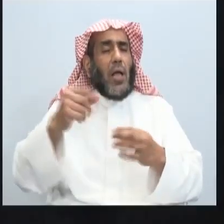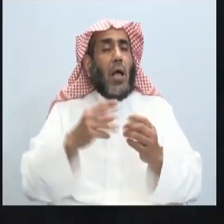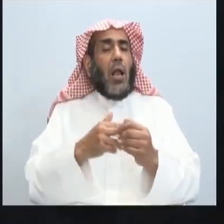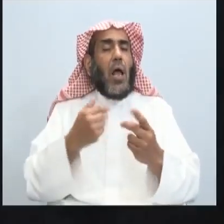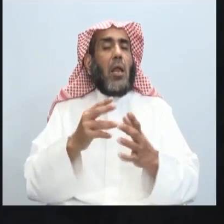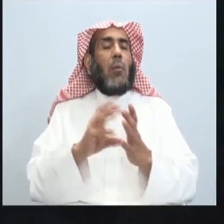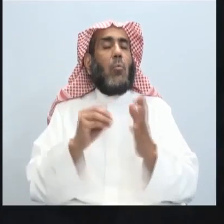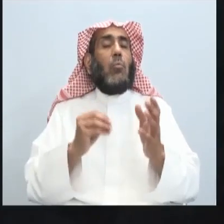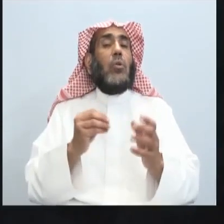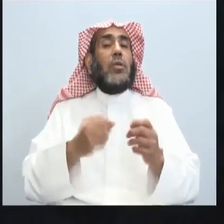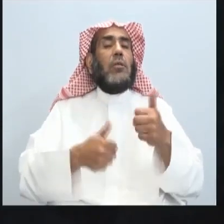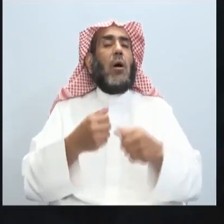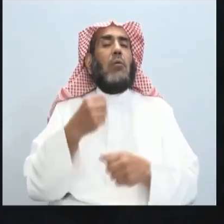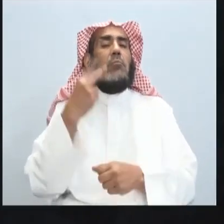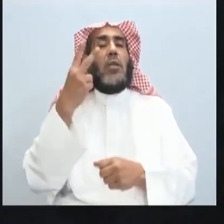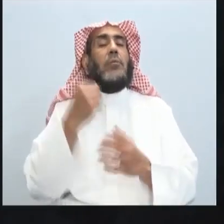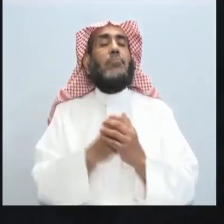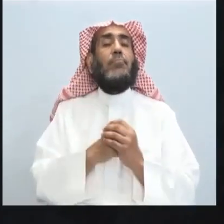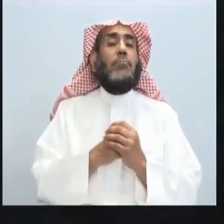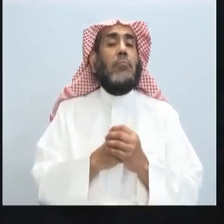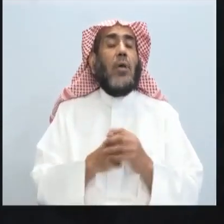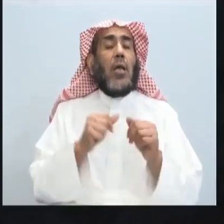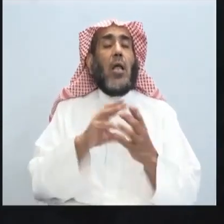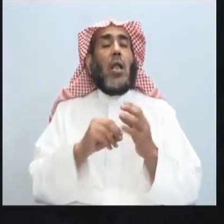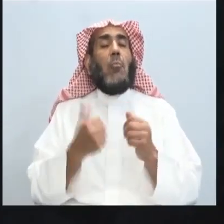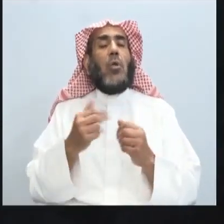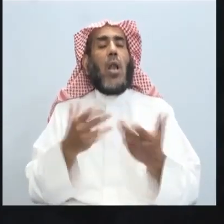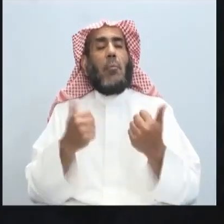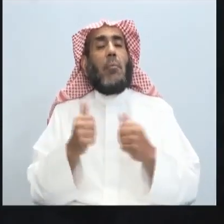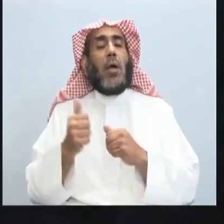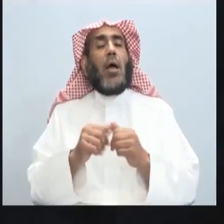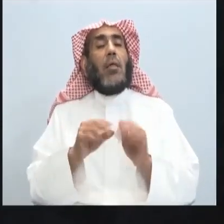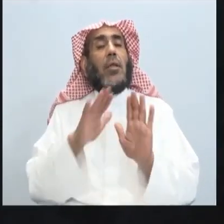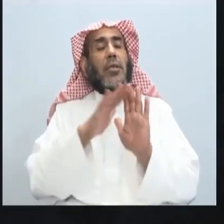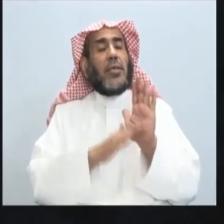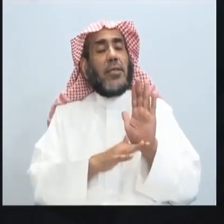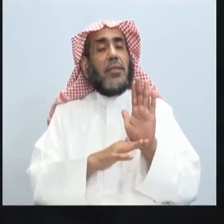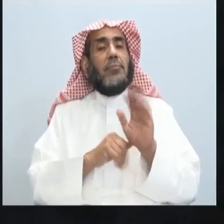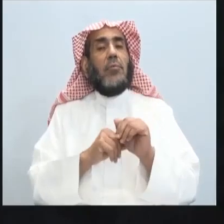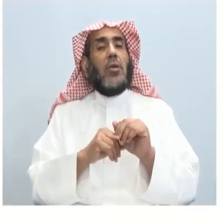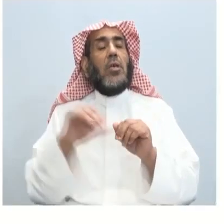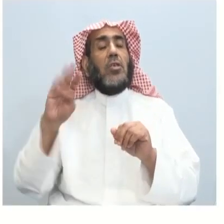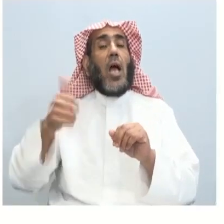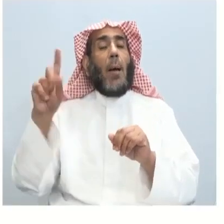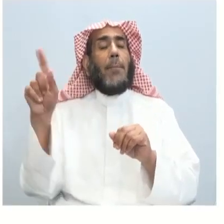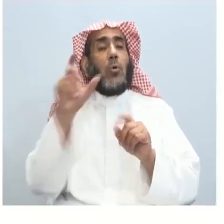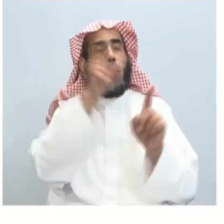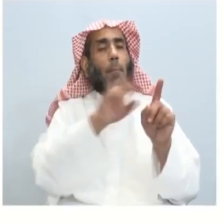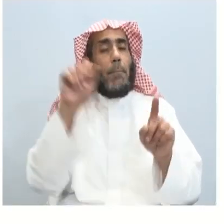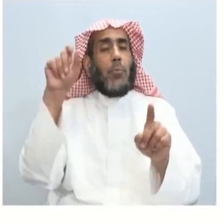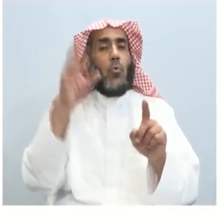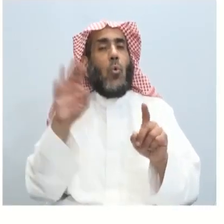اثنان نموذج اختبار اثنان هذا النموذج نبدا به هذا النص في هذا النموذج جابر جابر